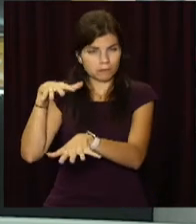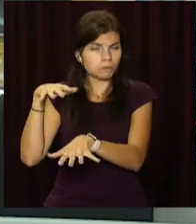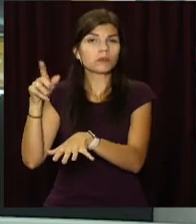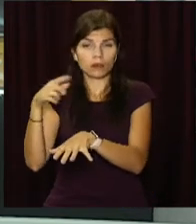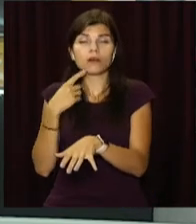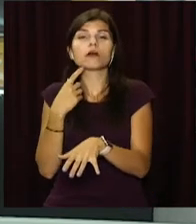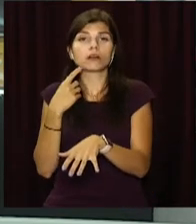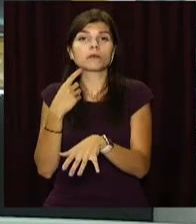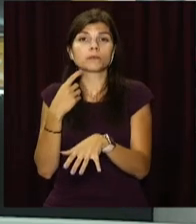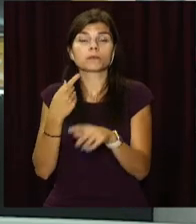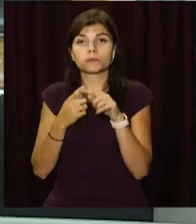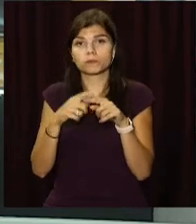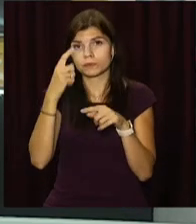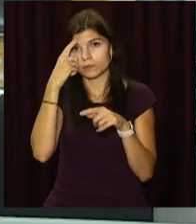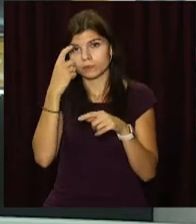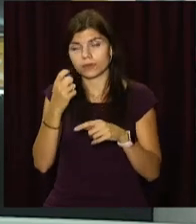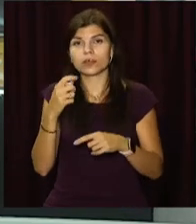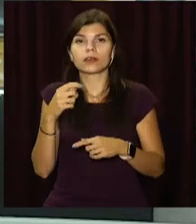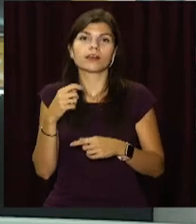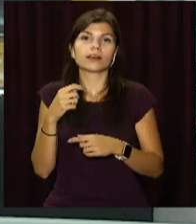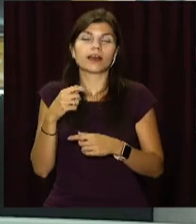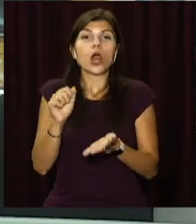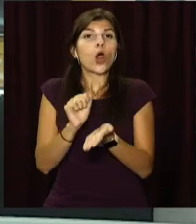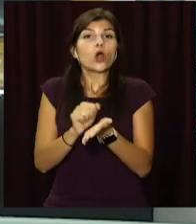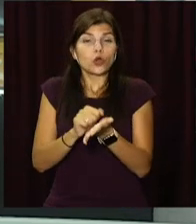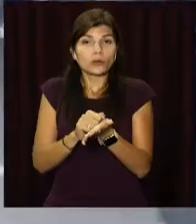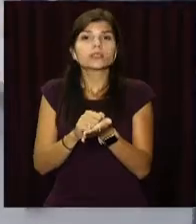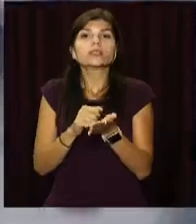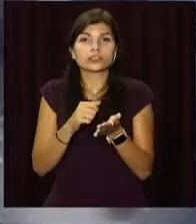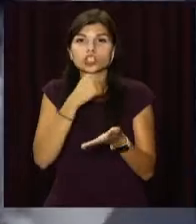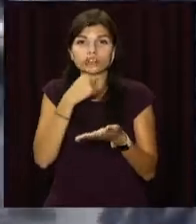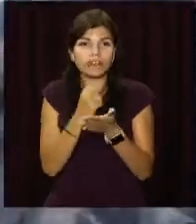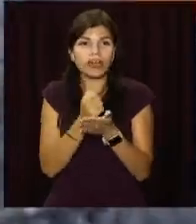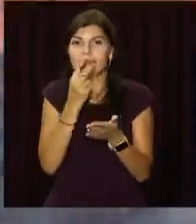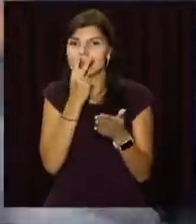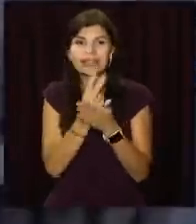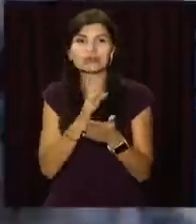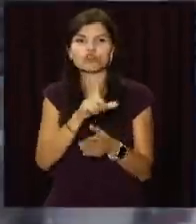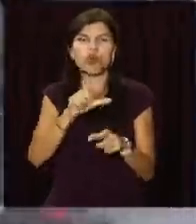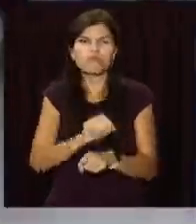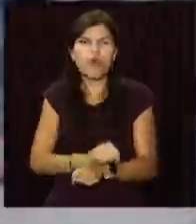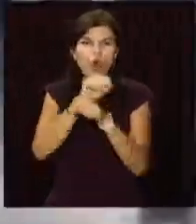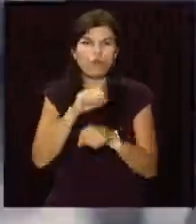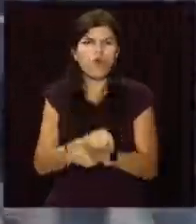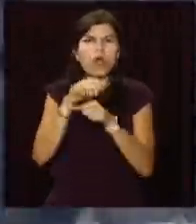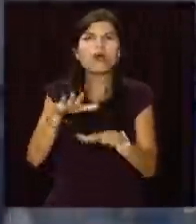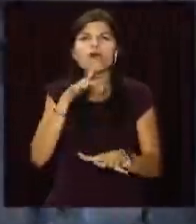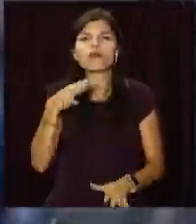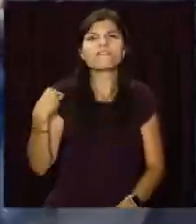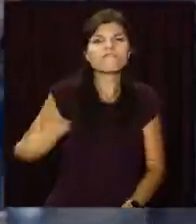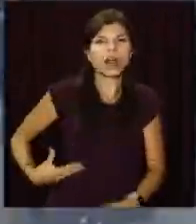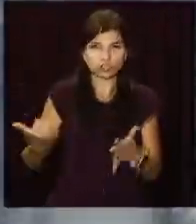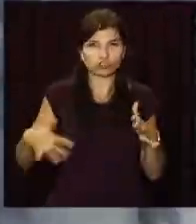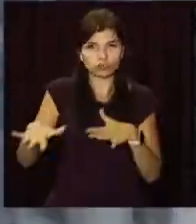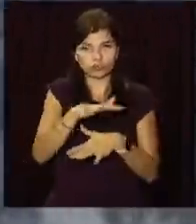з пандемією. Про це повідомляє Deutsche Welle. Документ затвердили, незважаючи на акції протесту у Франції. Як пише